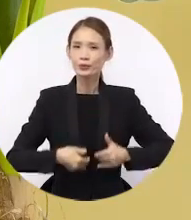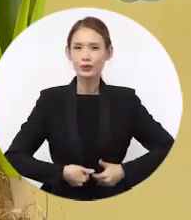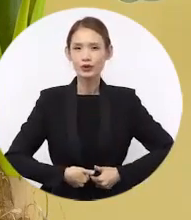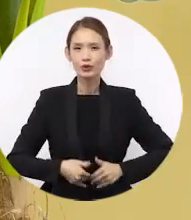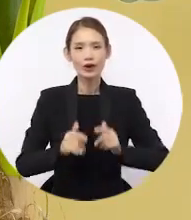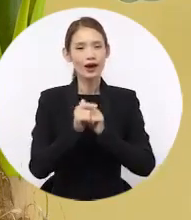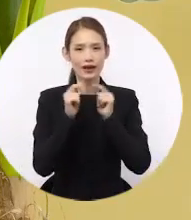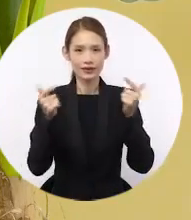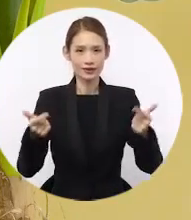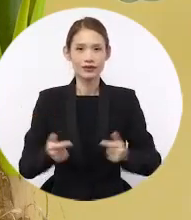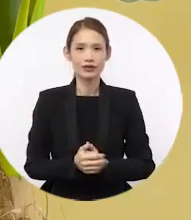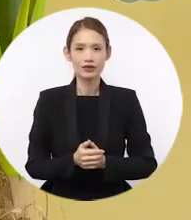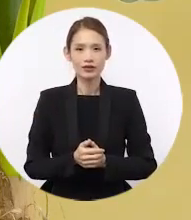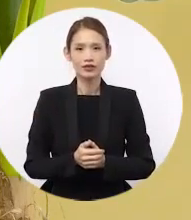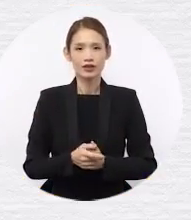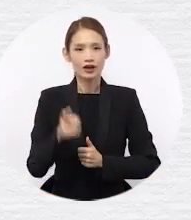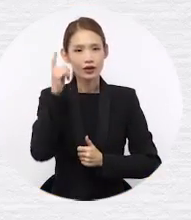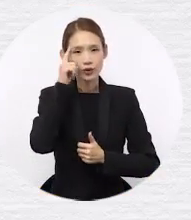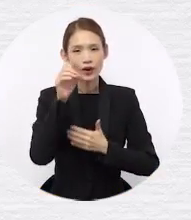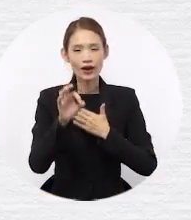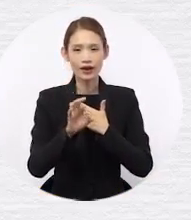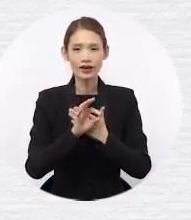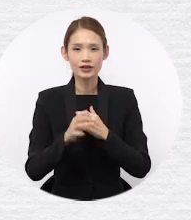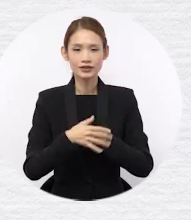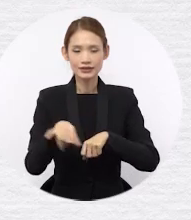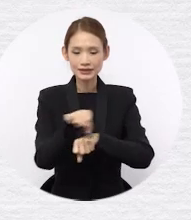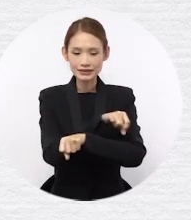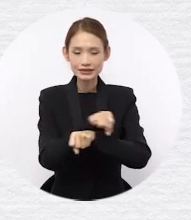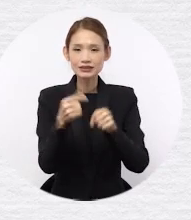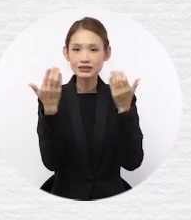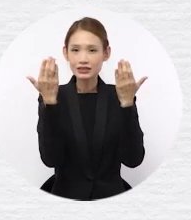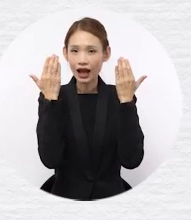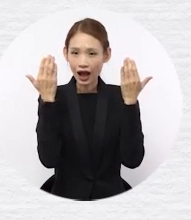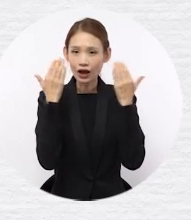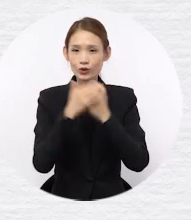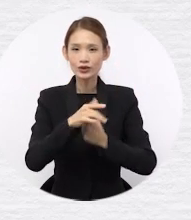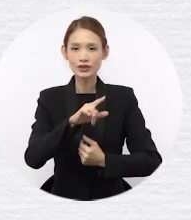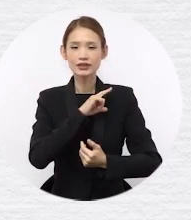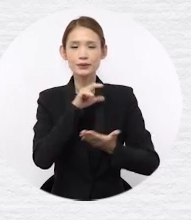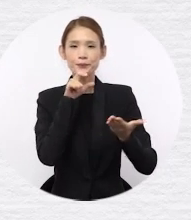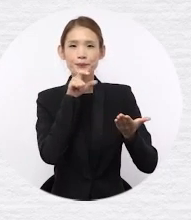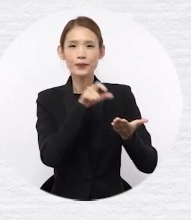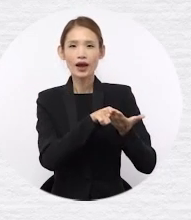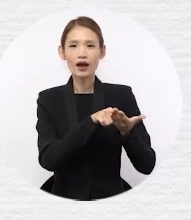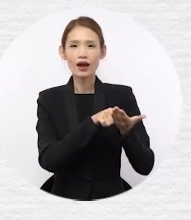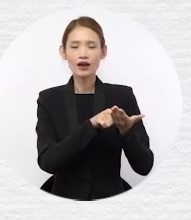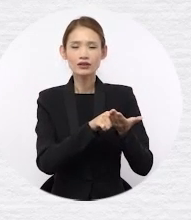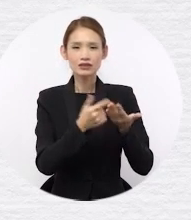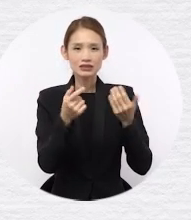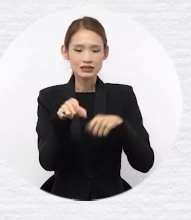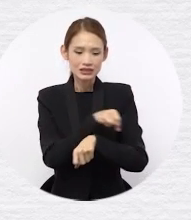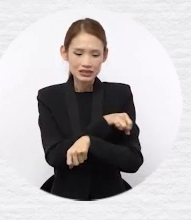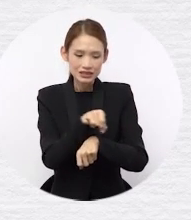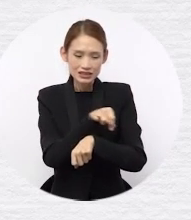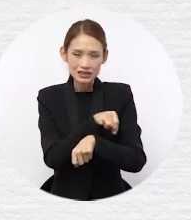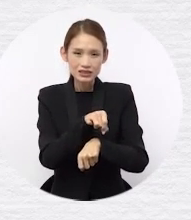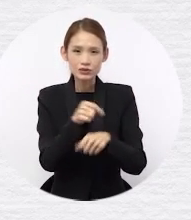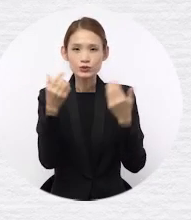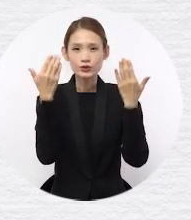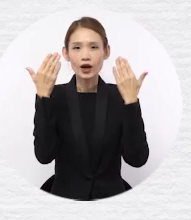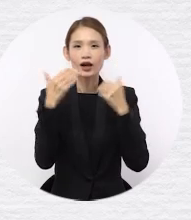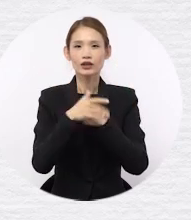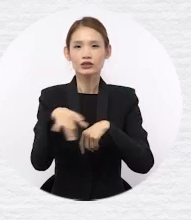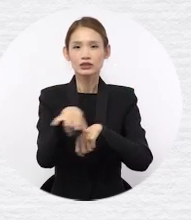필요하지 않다고 생각을 하는 사람입니다. 왜냐하면은 사실 특수학교라고 이름 붙여진 것부터가 뭔가 특수한